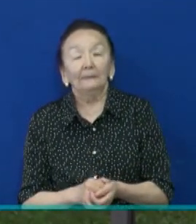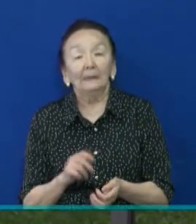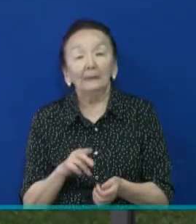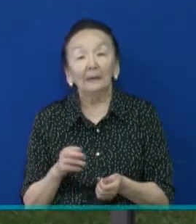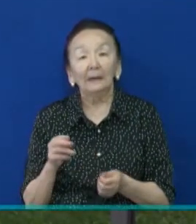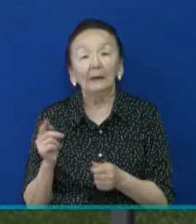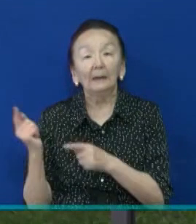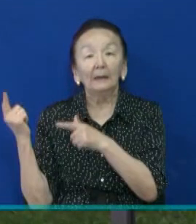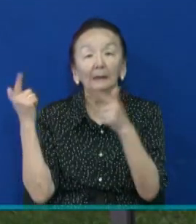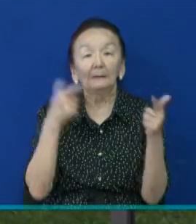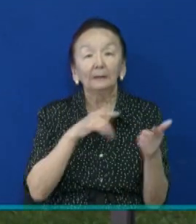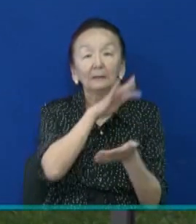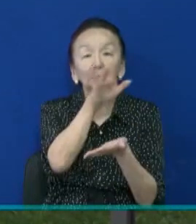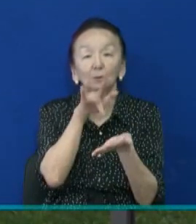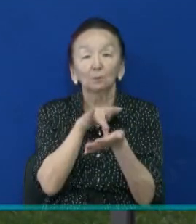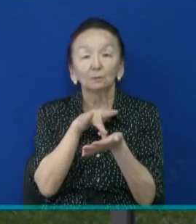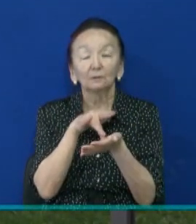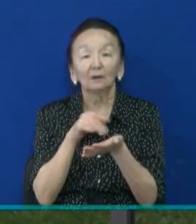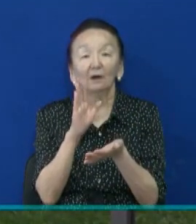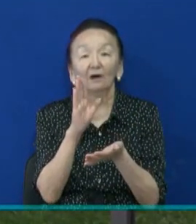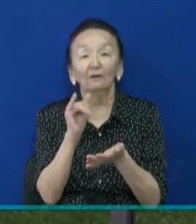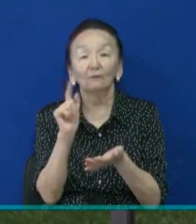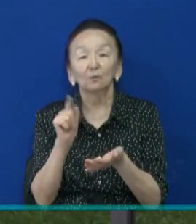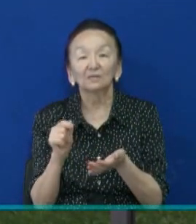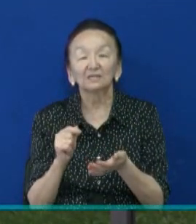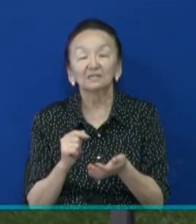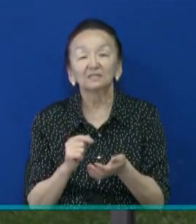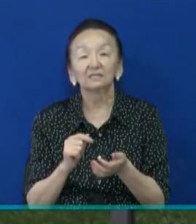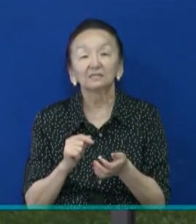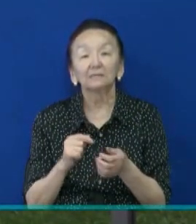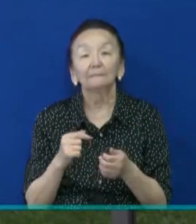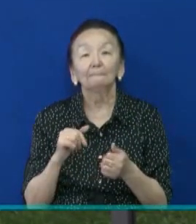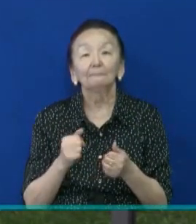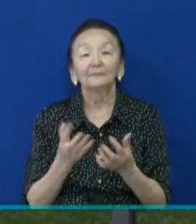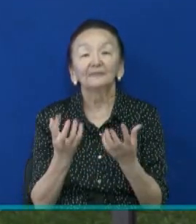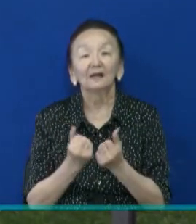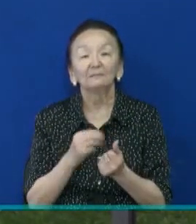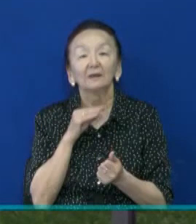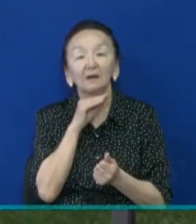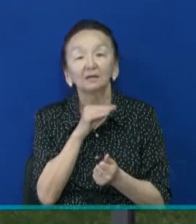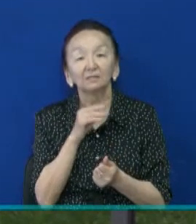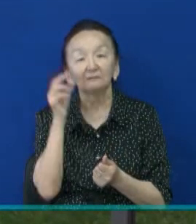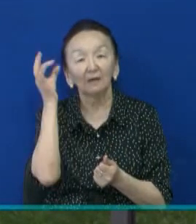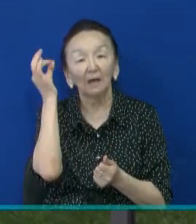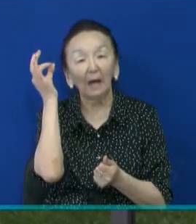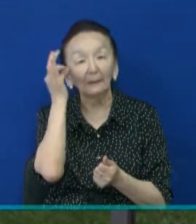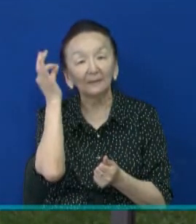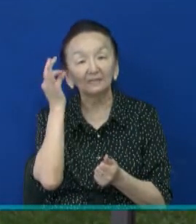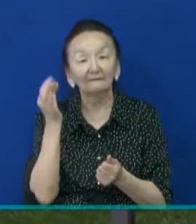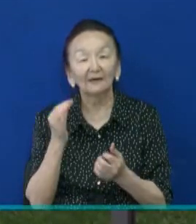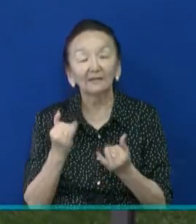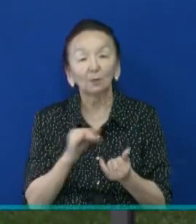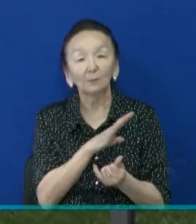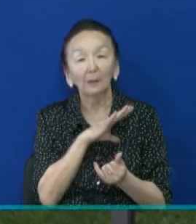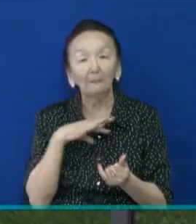Я приехал из другого города. Высшее учебное заведение Алихан Бөкейхан Университета дало мне качественное образование. Здесь у меня